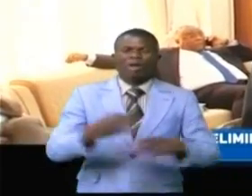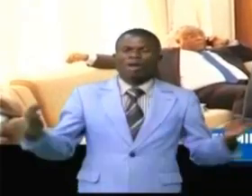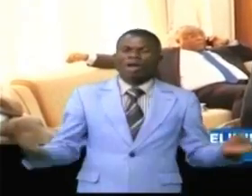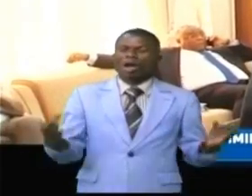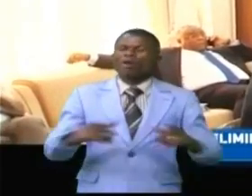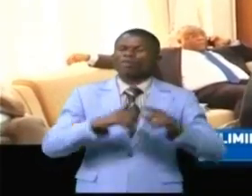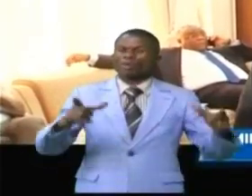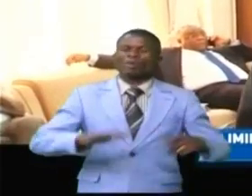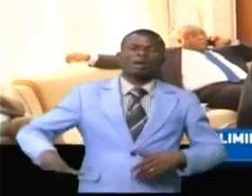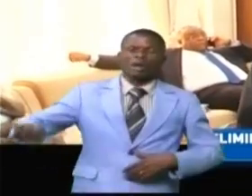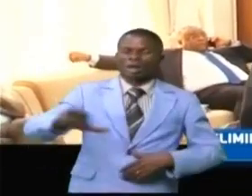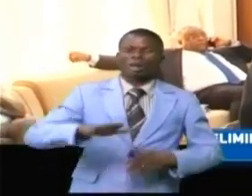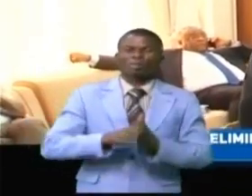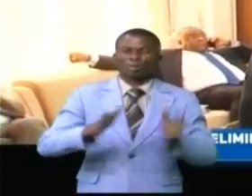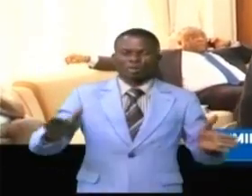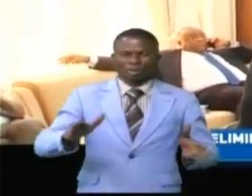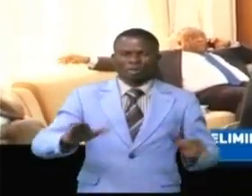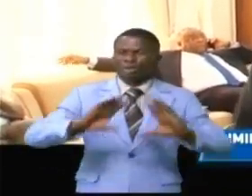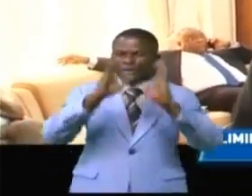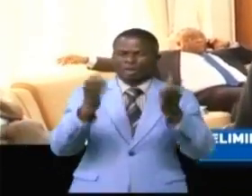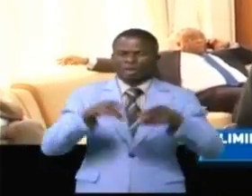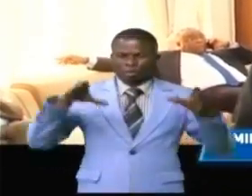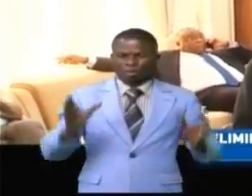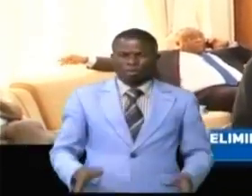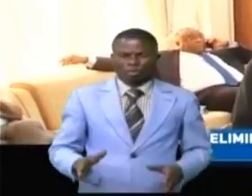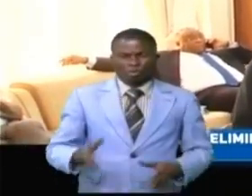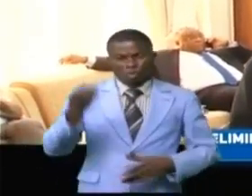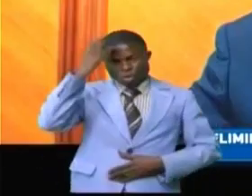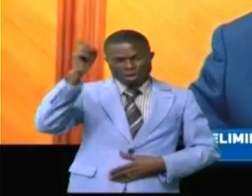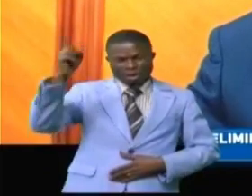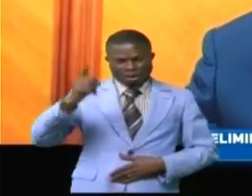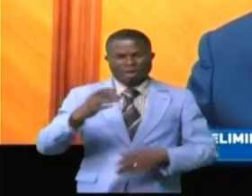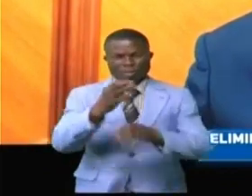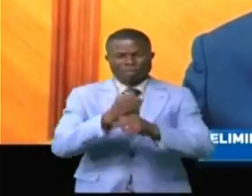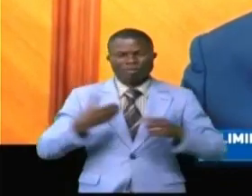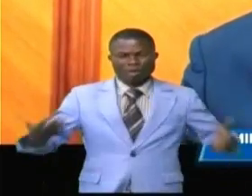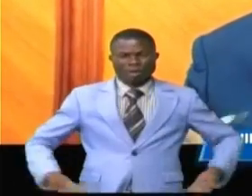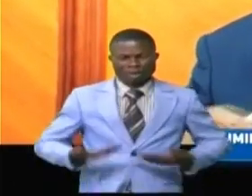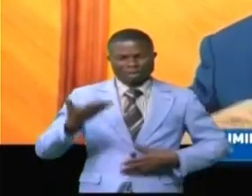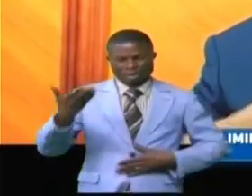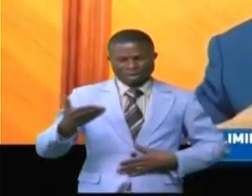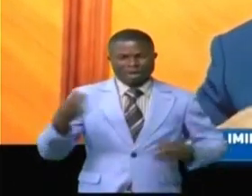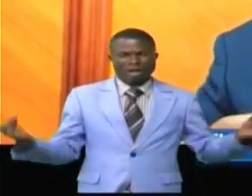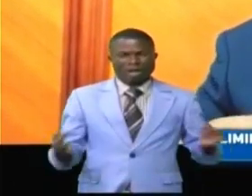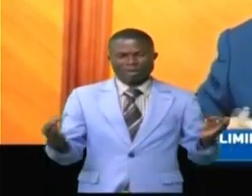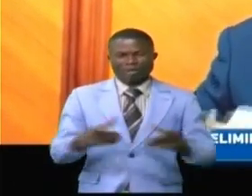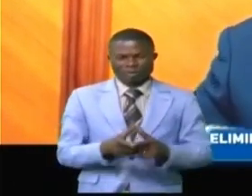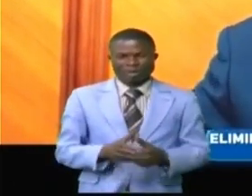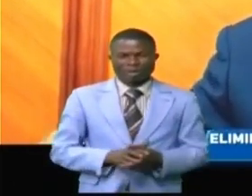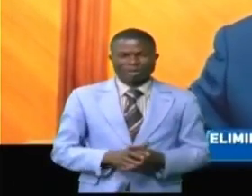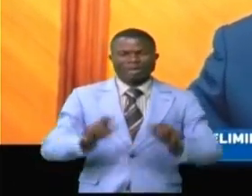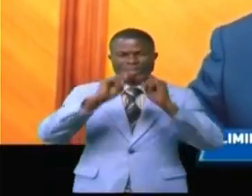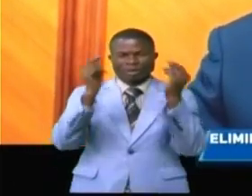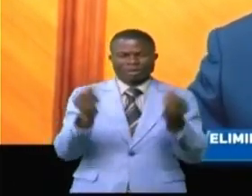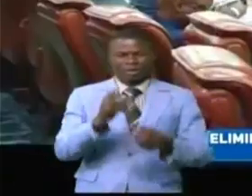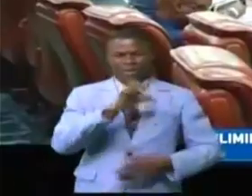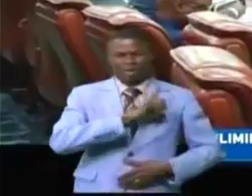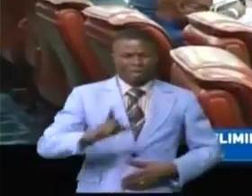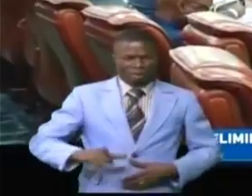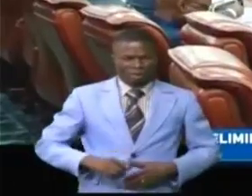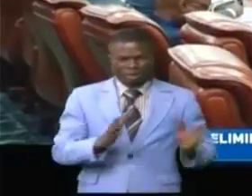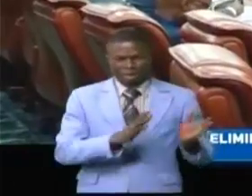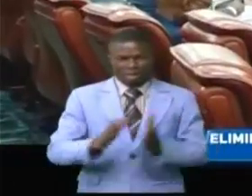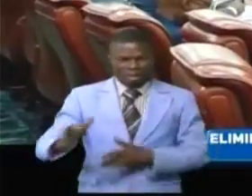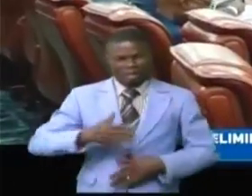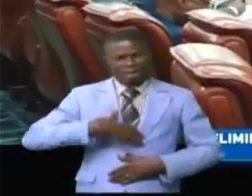sur l'ensemble de la République. Tous les Congolais de la diaspora seront en fête. De retour à son meilleur niveau, les fauves Congolais tenteront de réussir ce